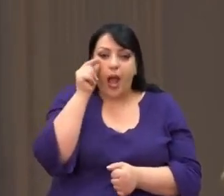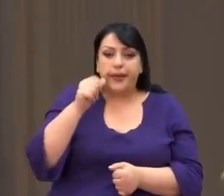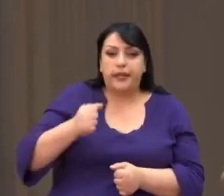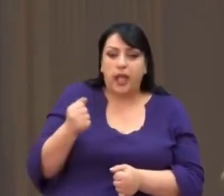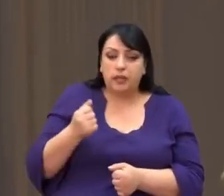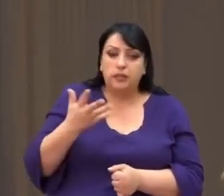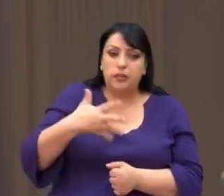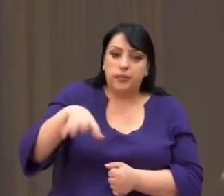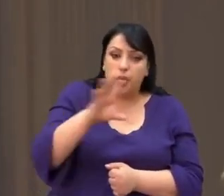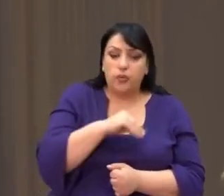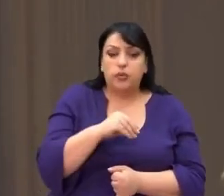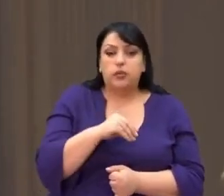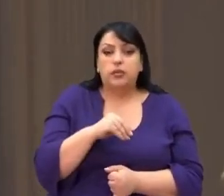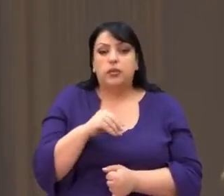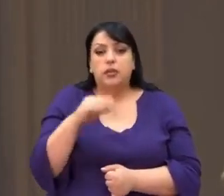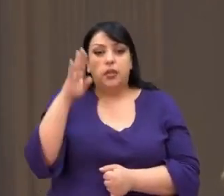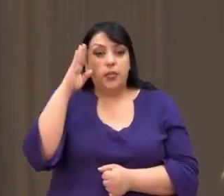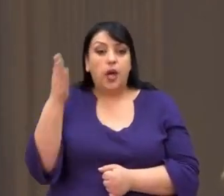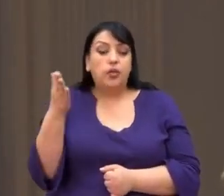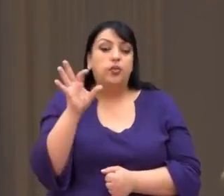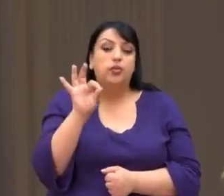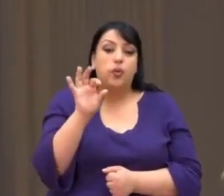արդեն Բարոն Օհանյանը նշեց, որ